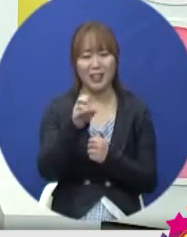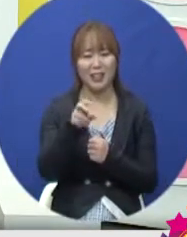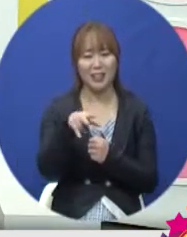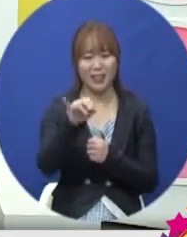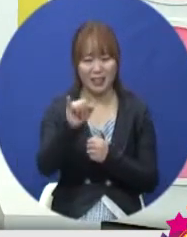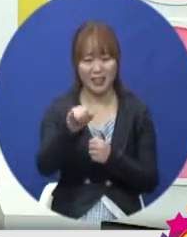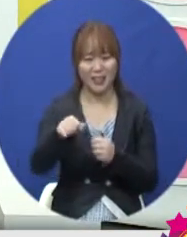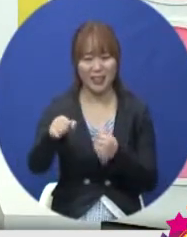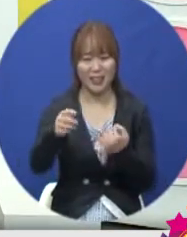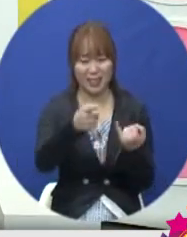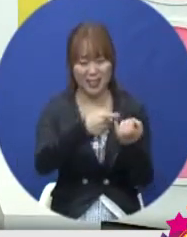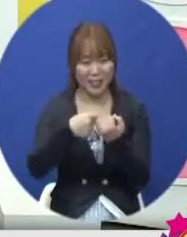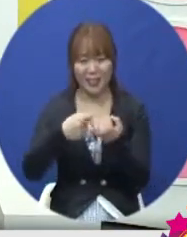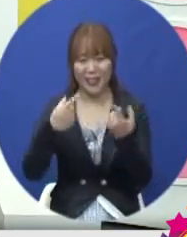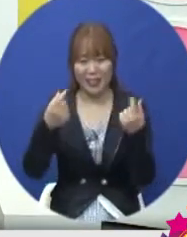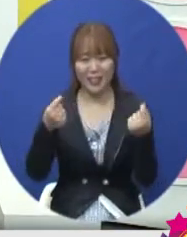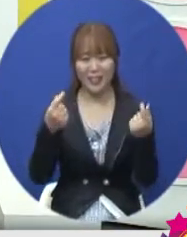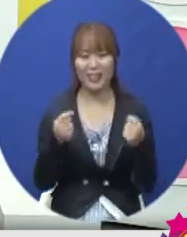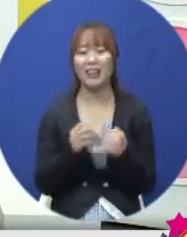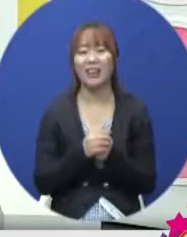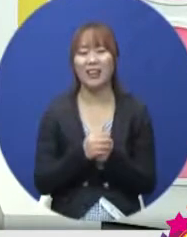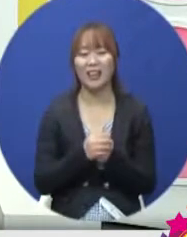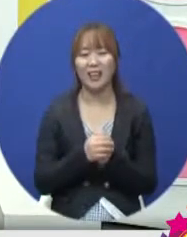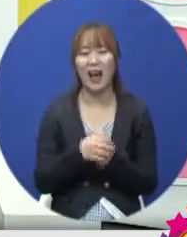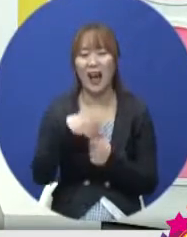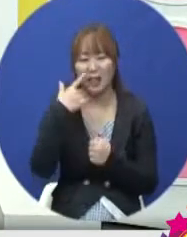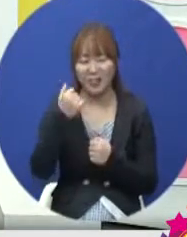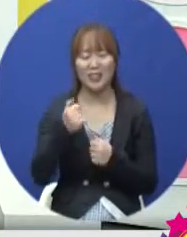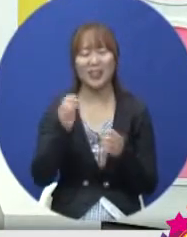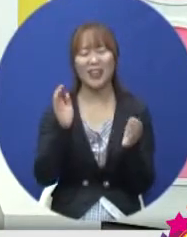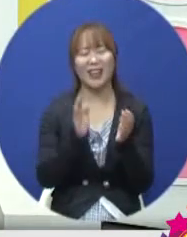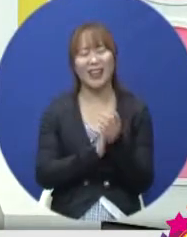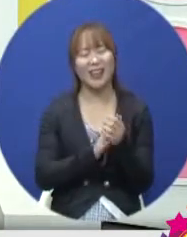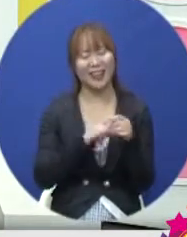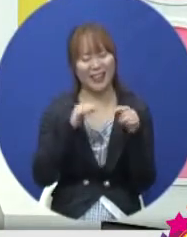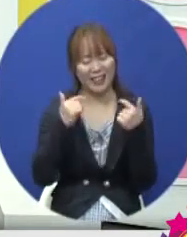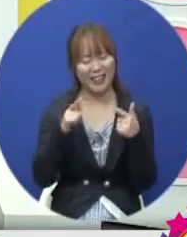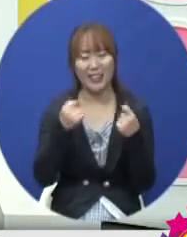함영기가 걸려버렸다. 아, 그 아버님이시구나. 아,